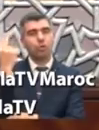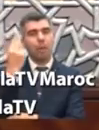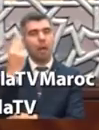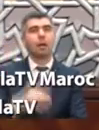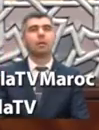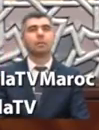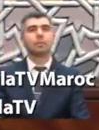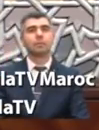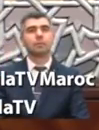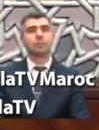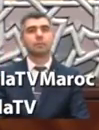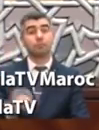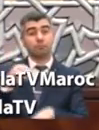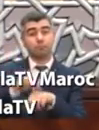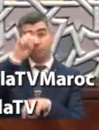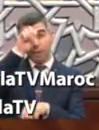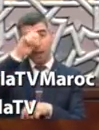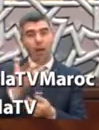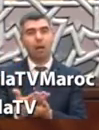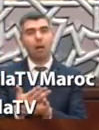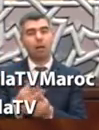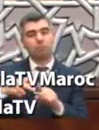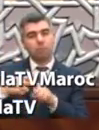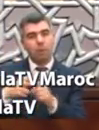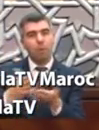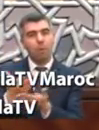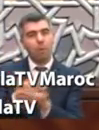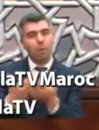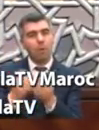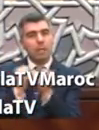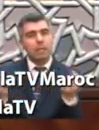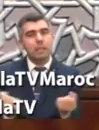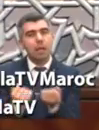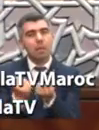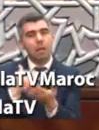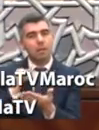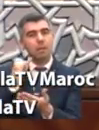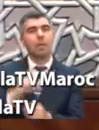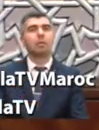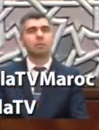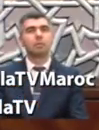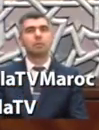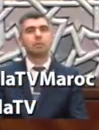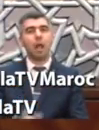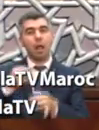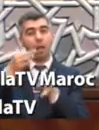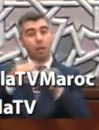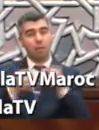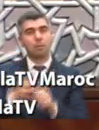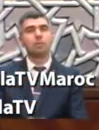العلمي، الطاقة والمعادن والتنمية المستدامة، العدل،